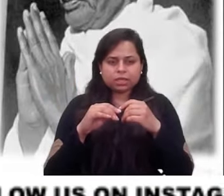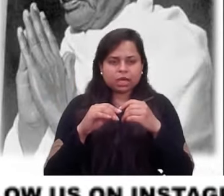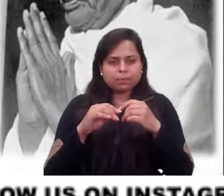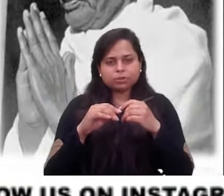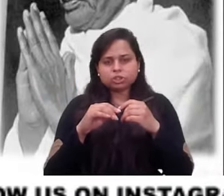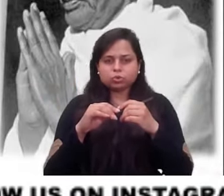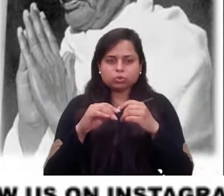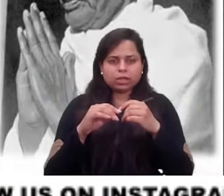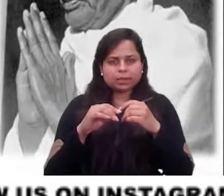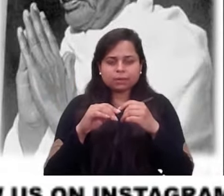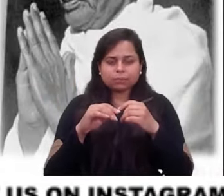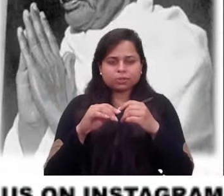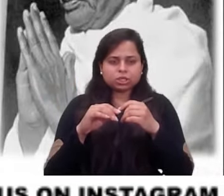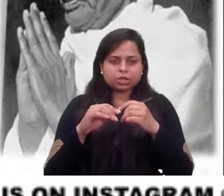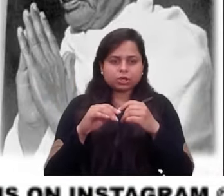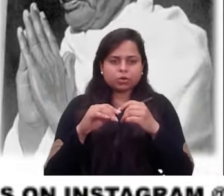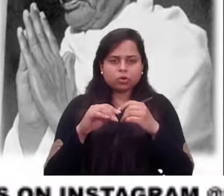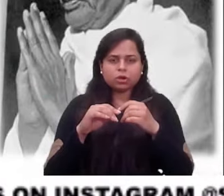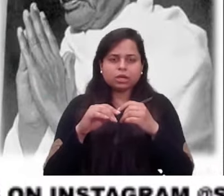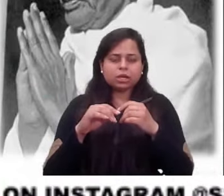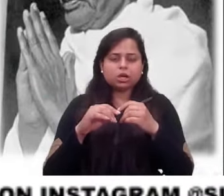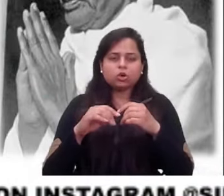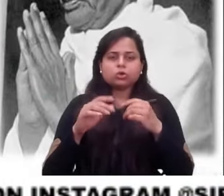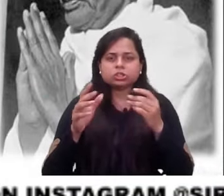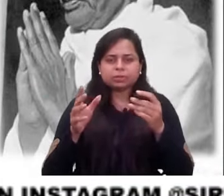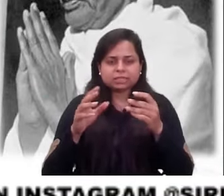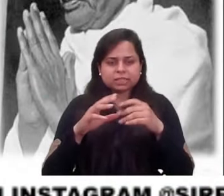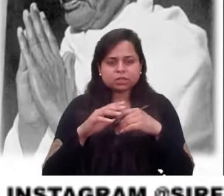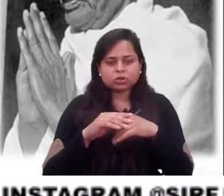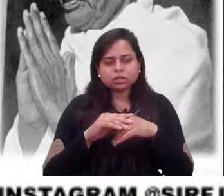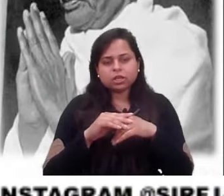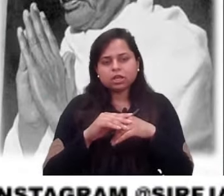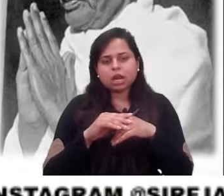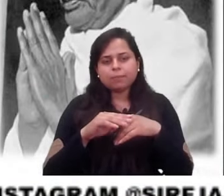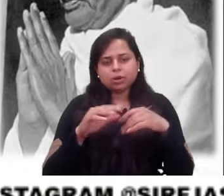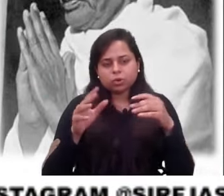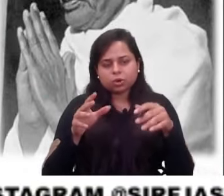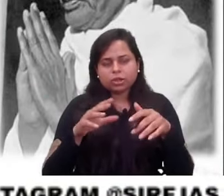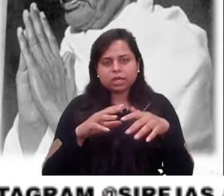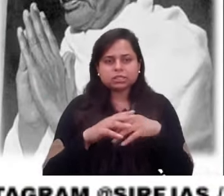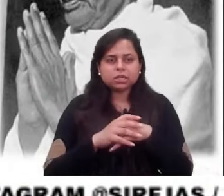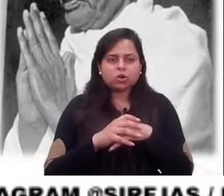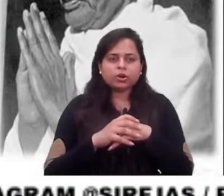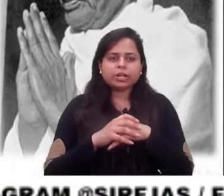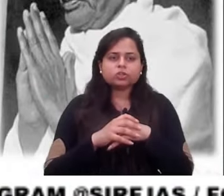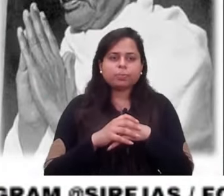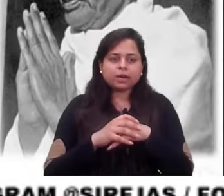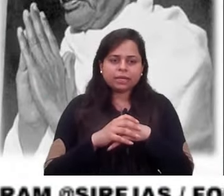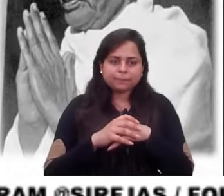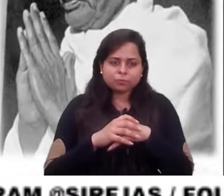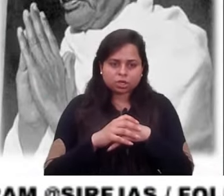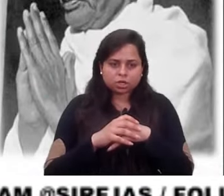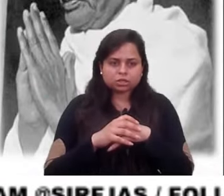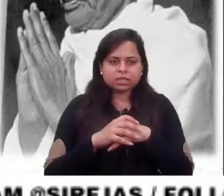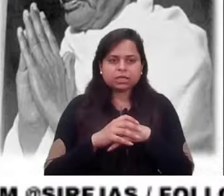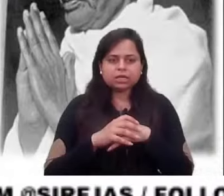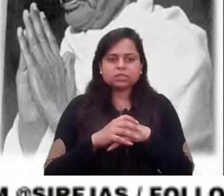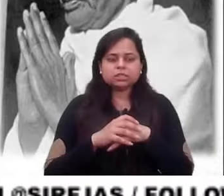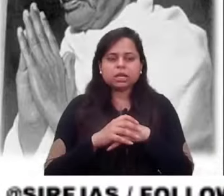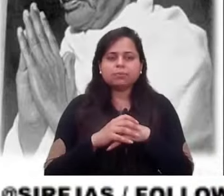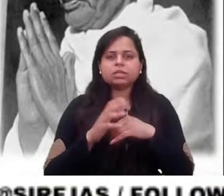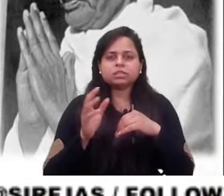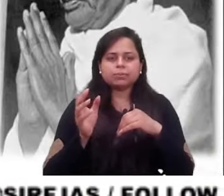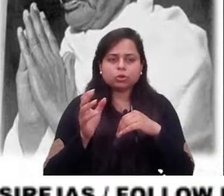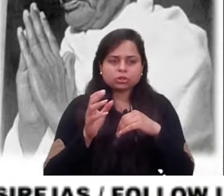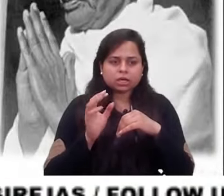कहा कि यह आप इस शिशु को लेकर अपना पीछे कर रहे हो कुछ इसमें जैसे कि डॉक्टर राम मनोहर लोहिया जी और उनकी जो पार्टी थी